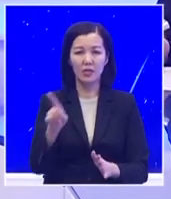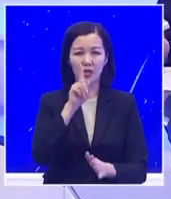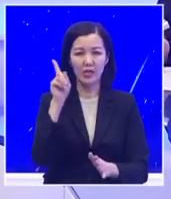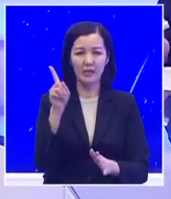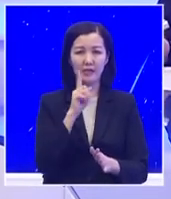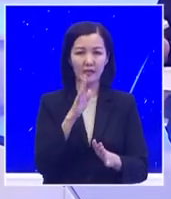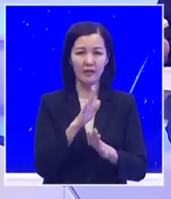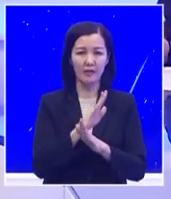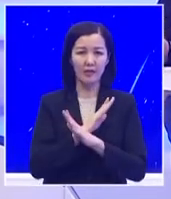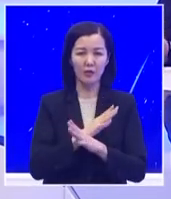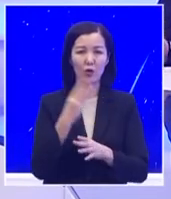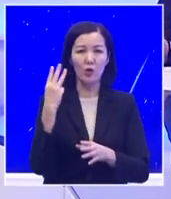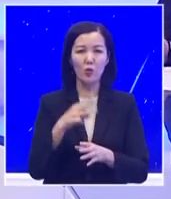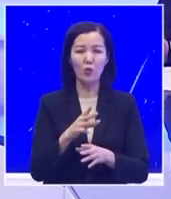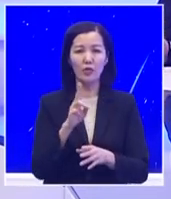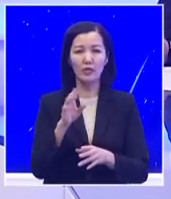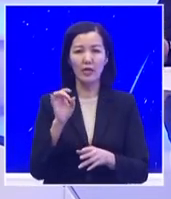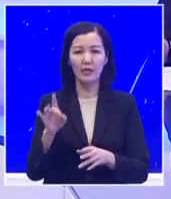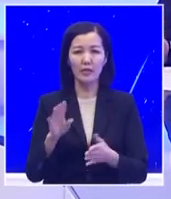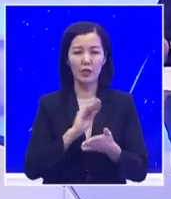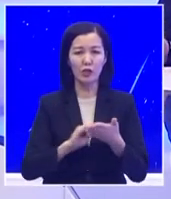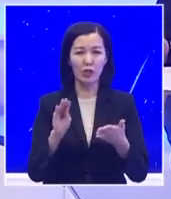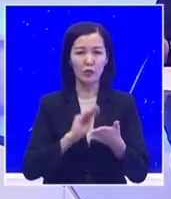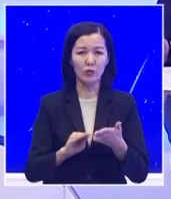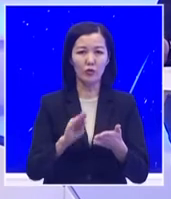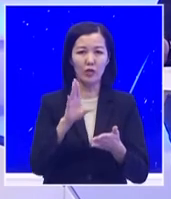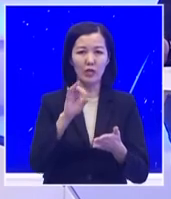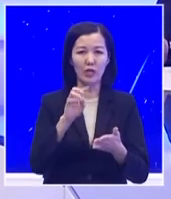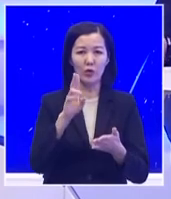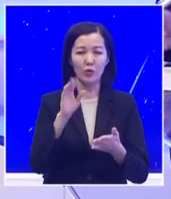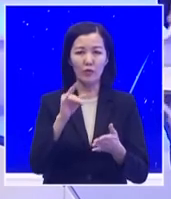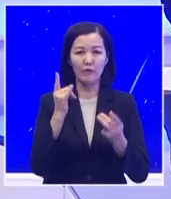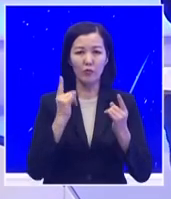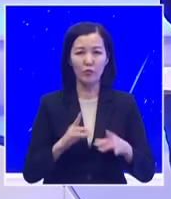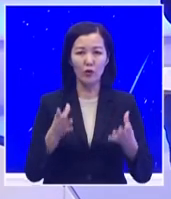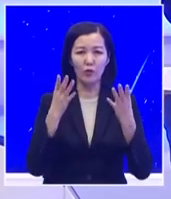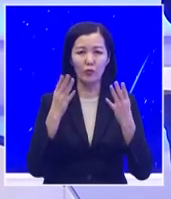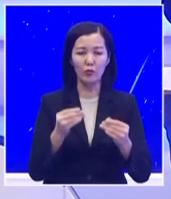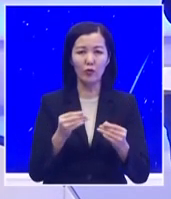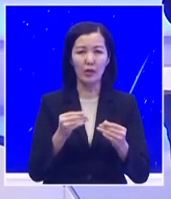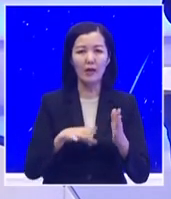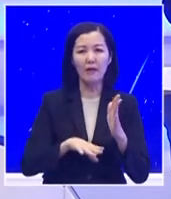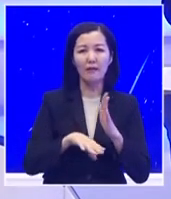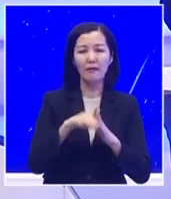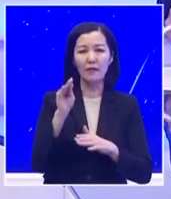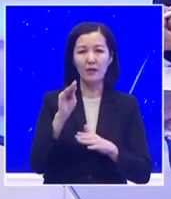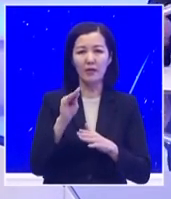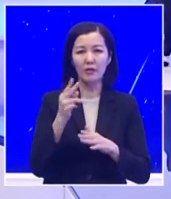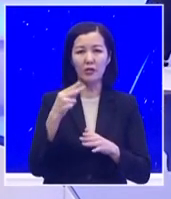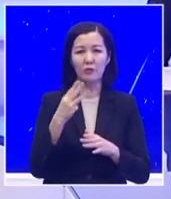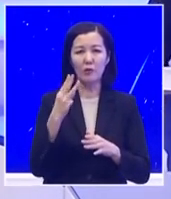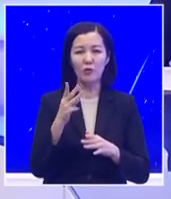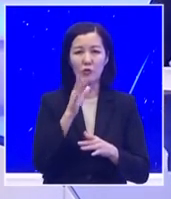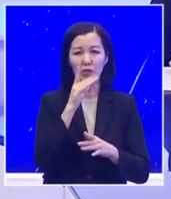Жасындай жарқ еткен ғұмыр. 30 қаңтар жазушы Саттар Ерубаевтың туған күні. Талғамы биік, талант небәрі 23 жас